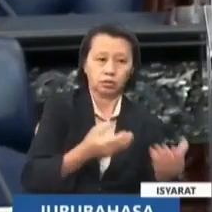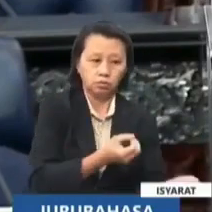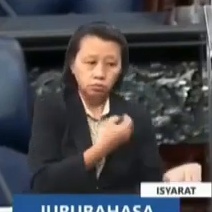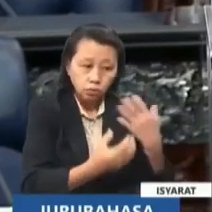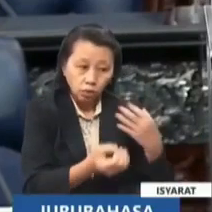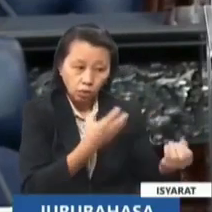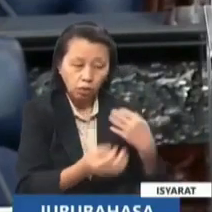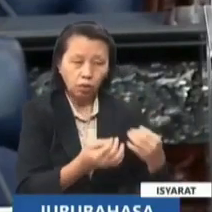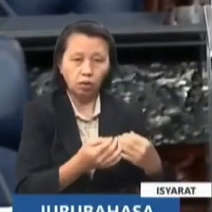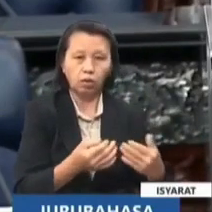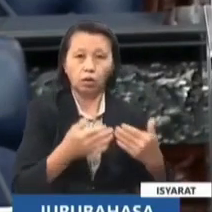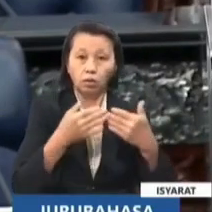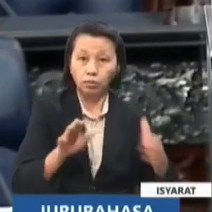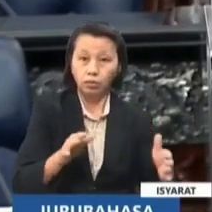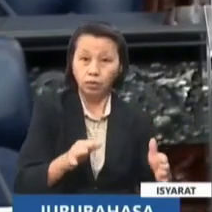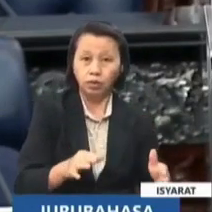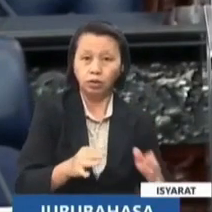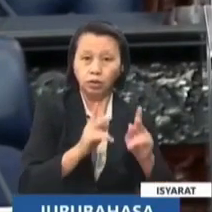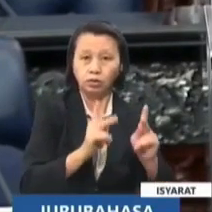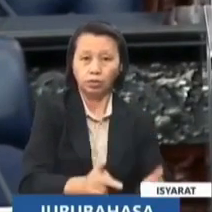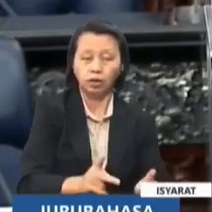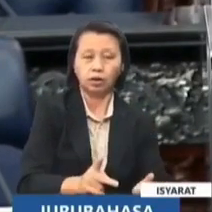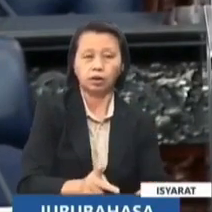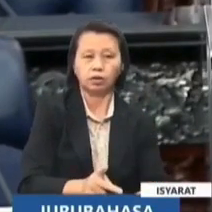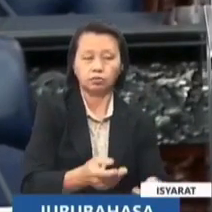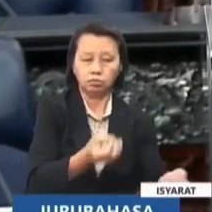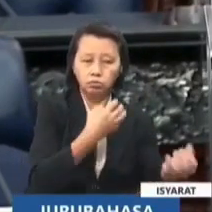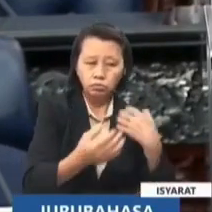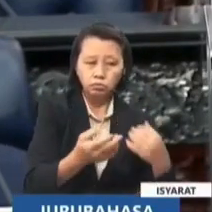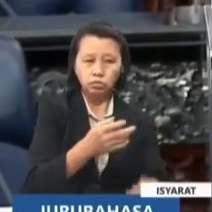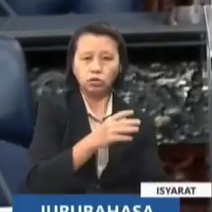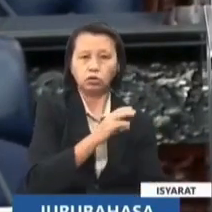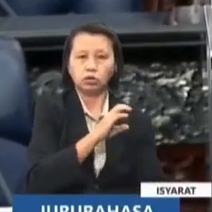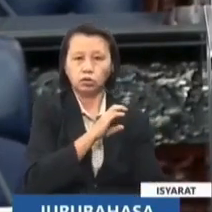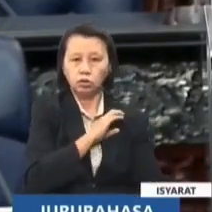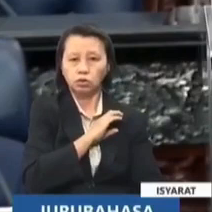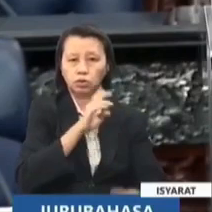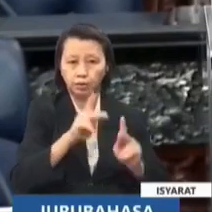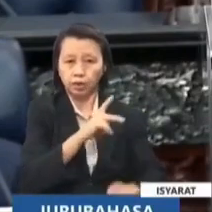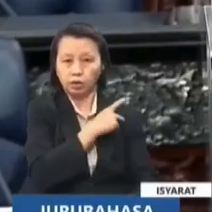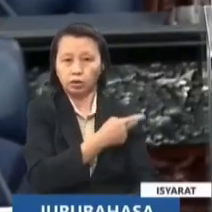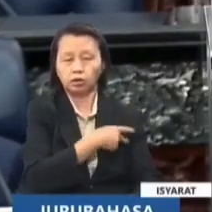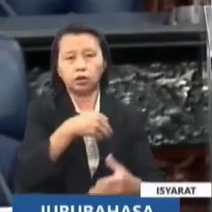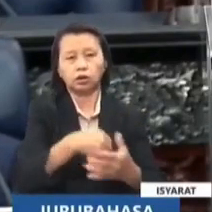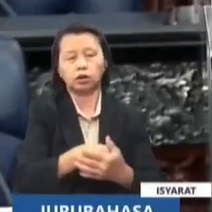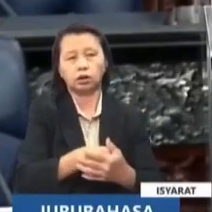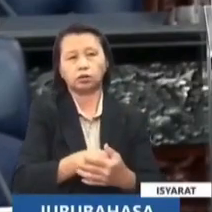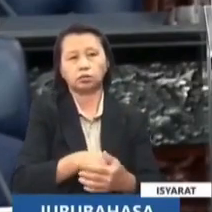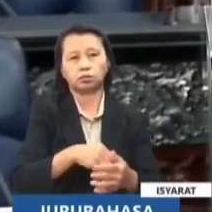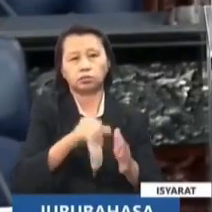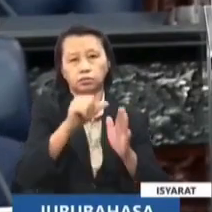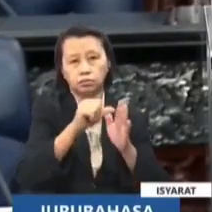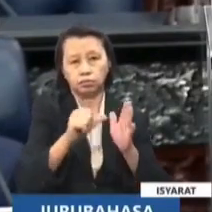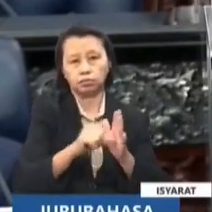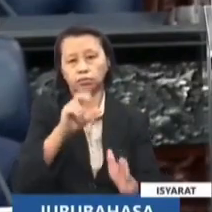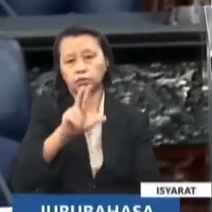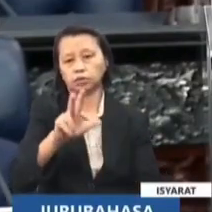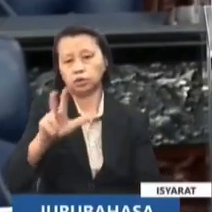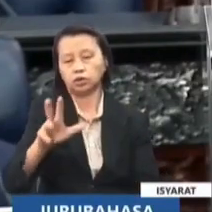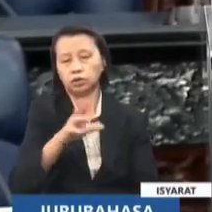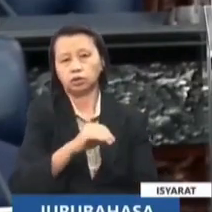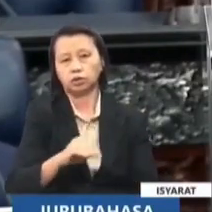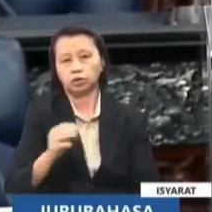pendedahan tersebut disalur kepada pihak berkuasa sebagaimana yang tertera dalam artikel 33 dan